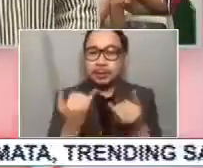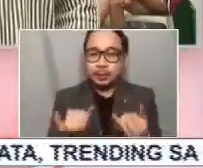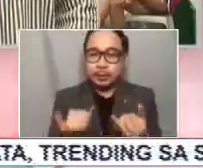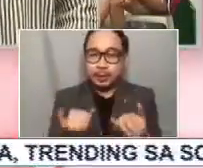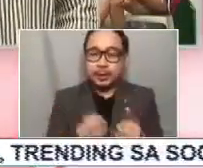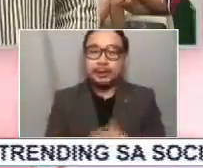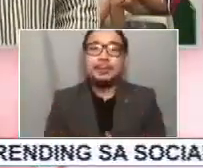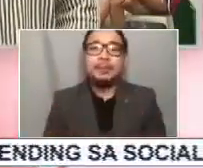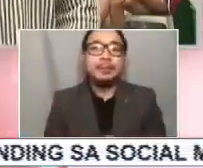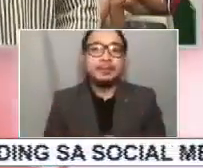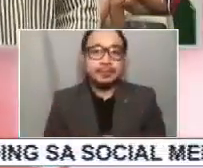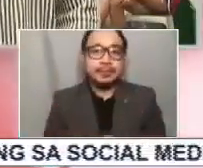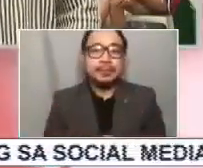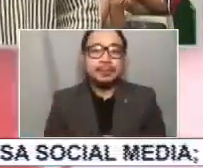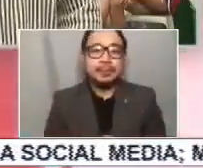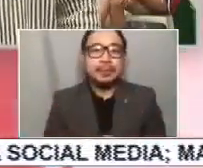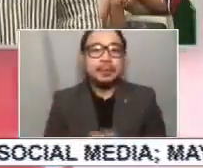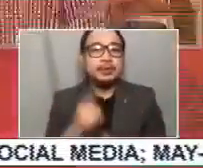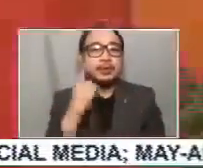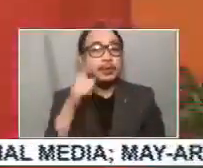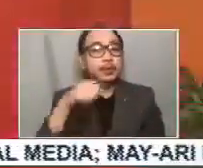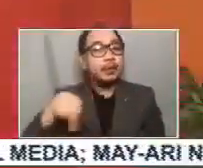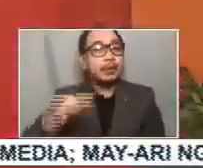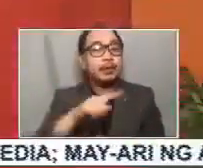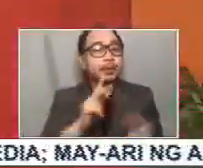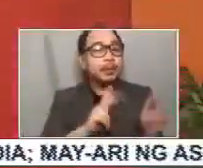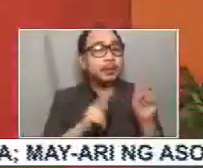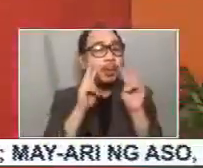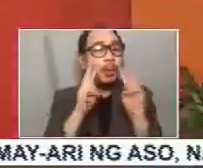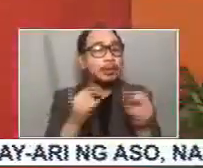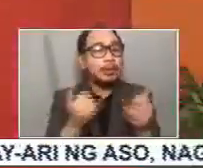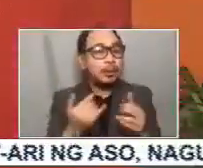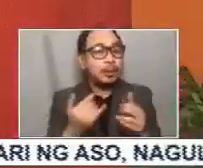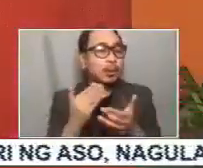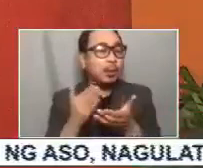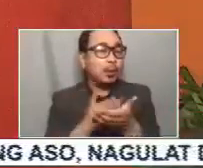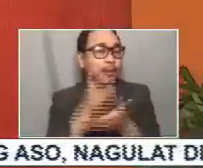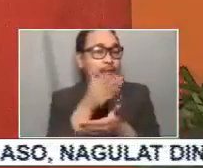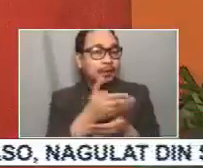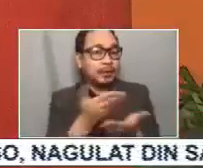iyo, Gab. At syempre sa mga pupunta ng Dangwa, no, magsuot